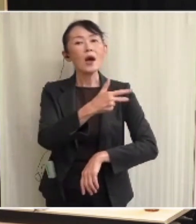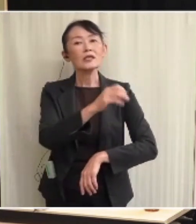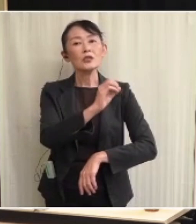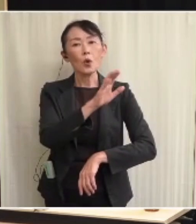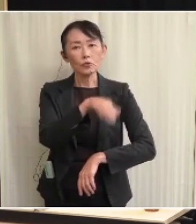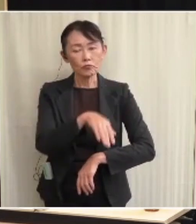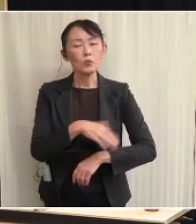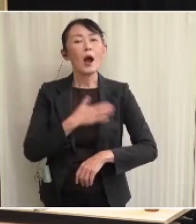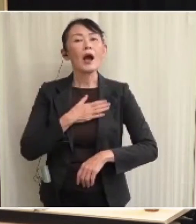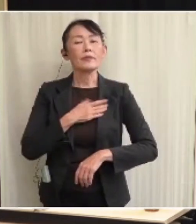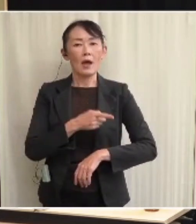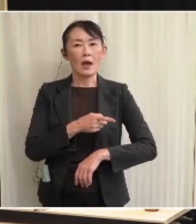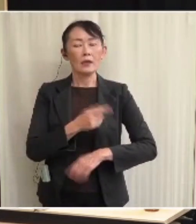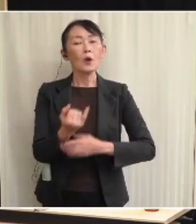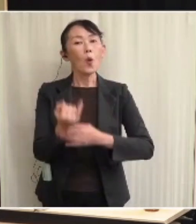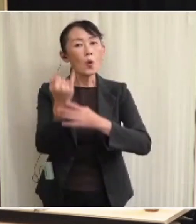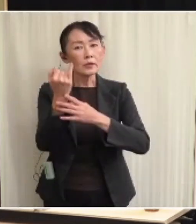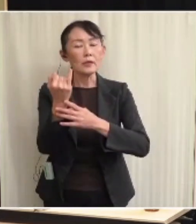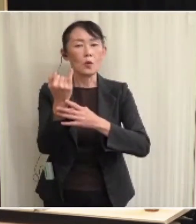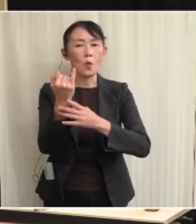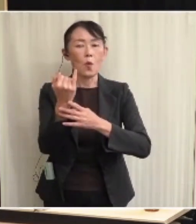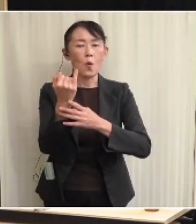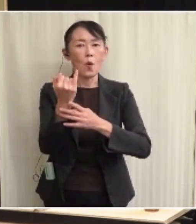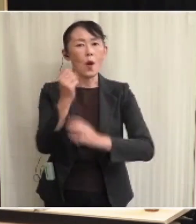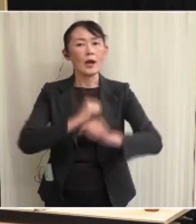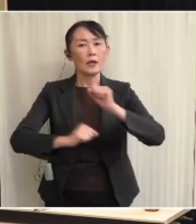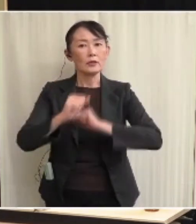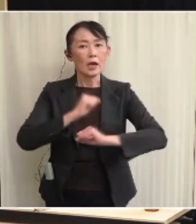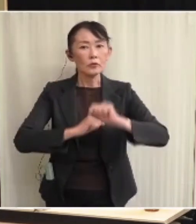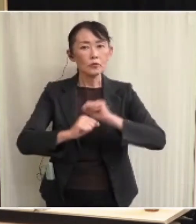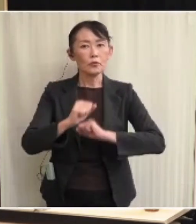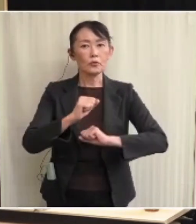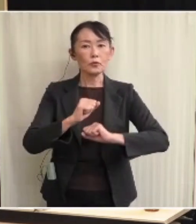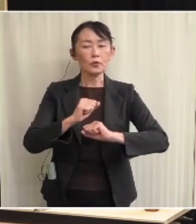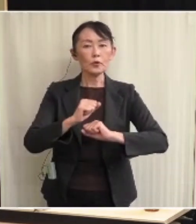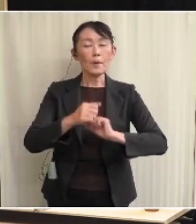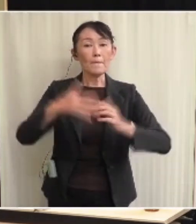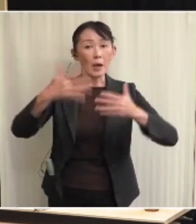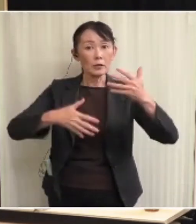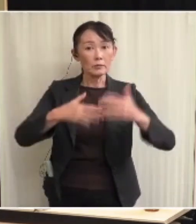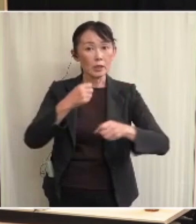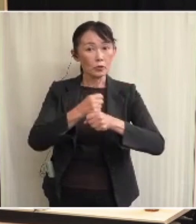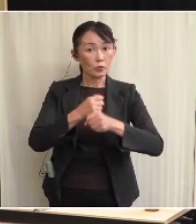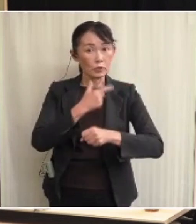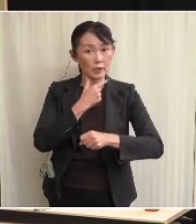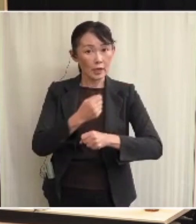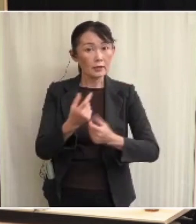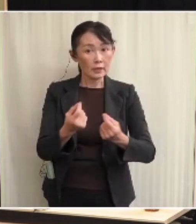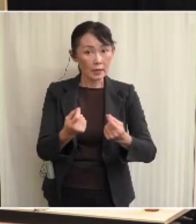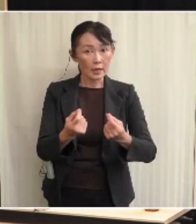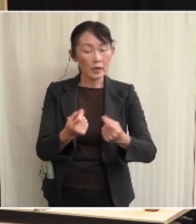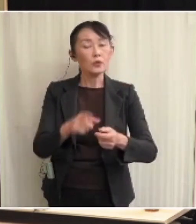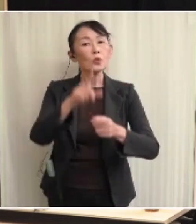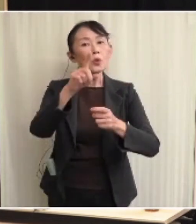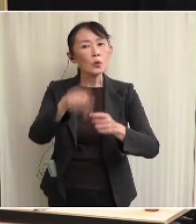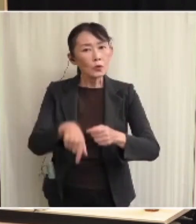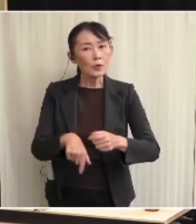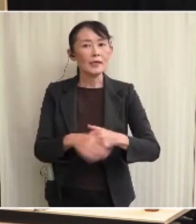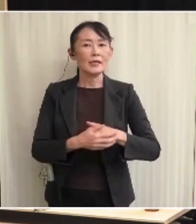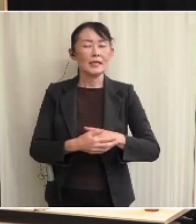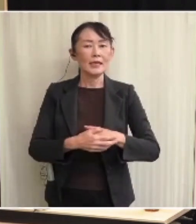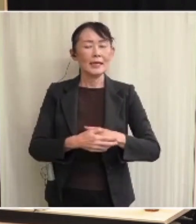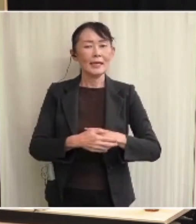女の子が活躍する主人公でアクションする番組っての分かった、じゃあそれをやるときに白馬の王子様なしにし